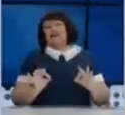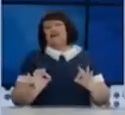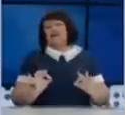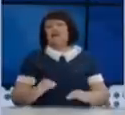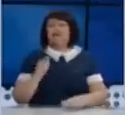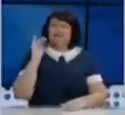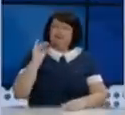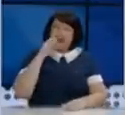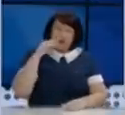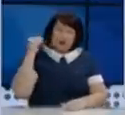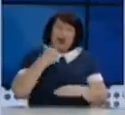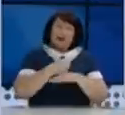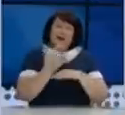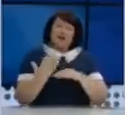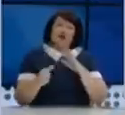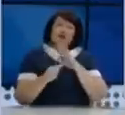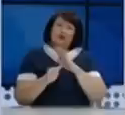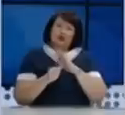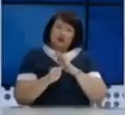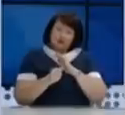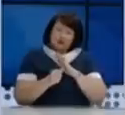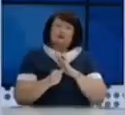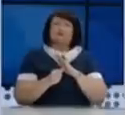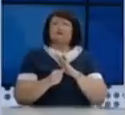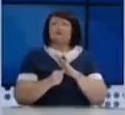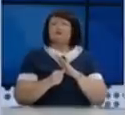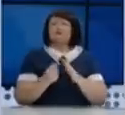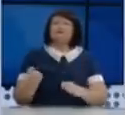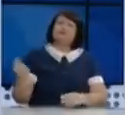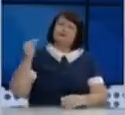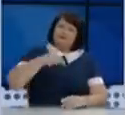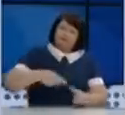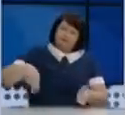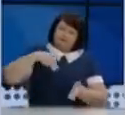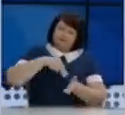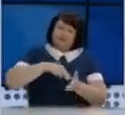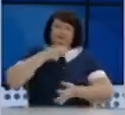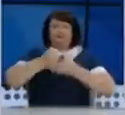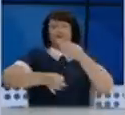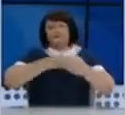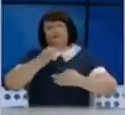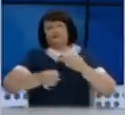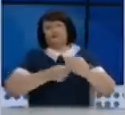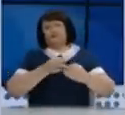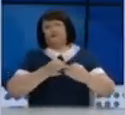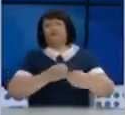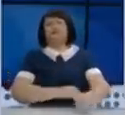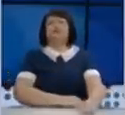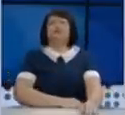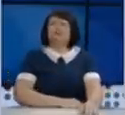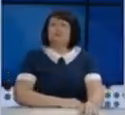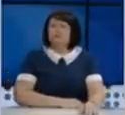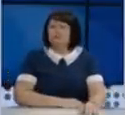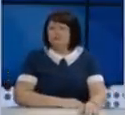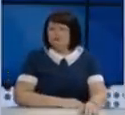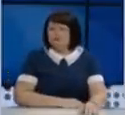Καλώ τον κύριο Ανδρουλάκη, πρόεδρο της κοινοβουλευτικής ομάδος του ΠΑΣΟΚ Κίνημα Αλλαγής, για τη δική του ομιλία.